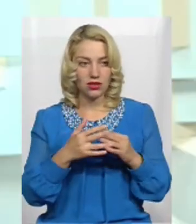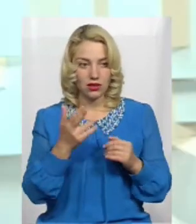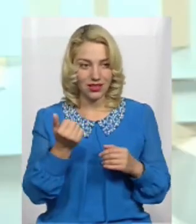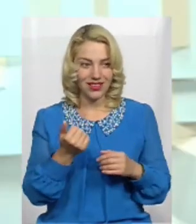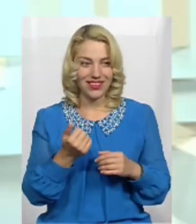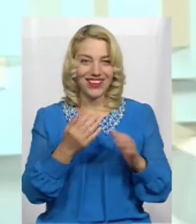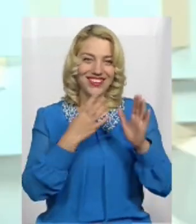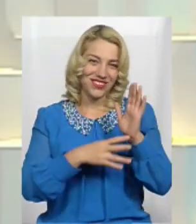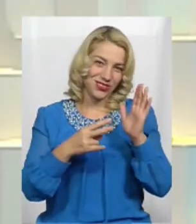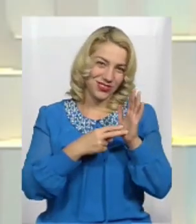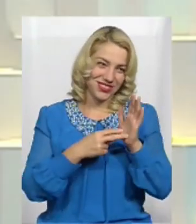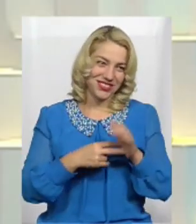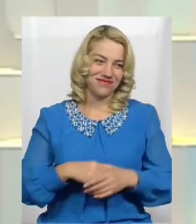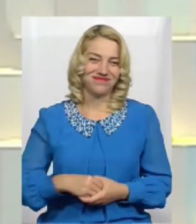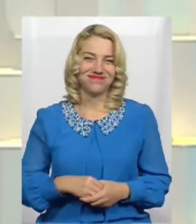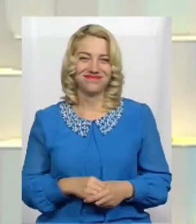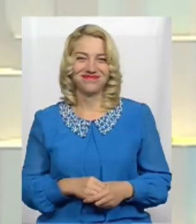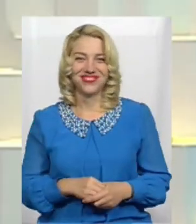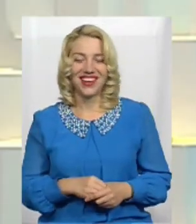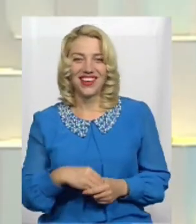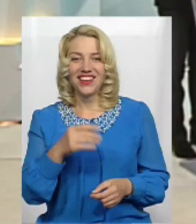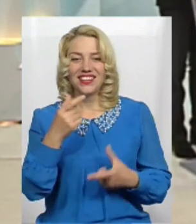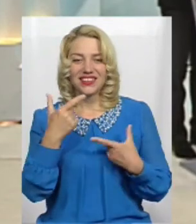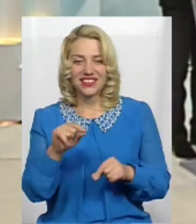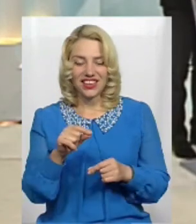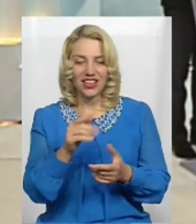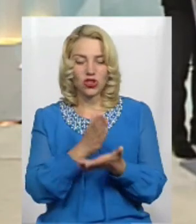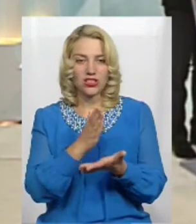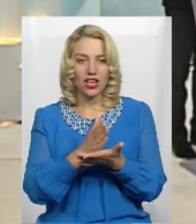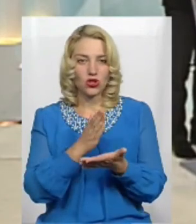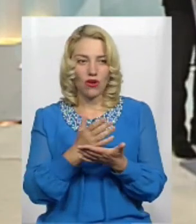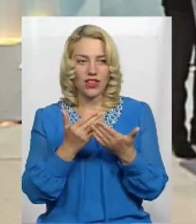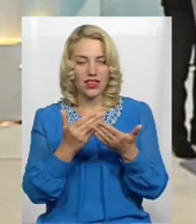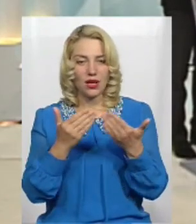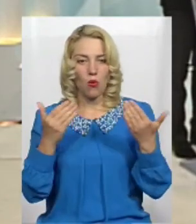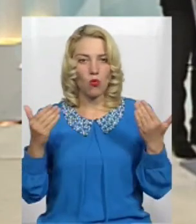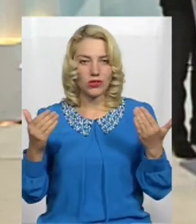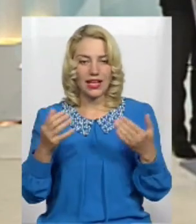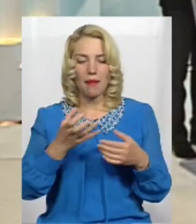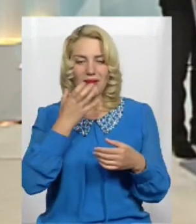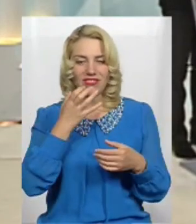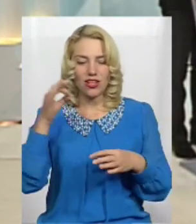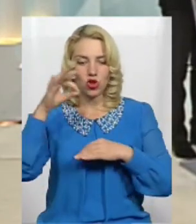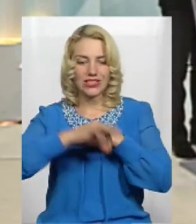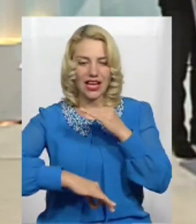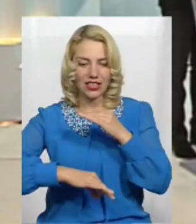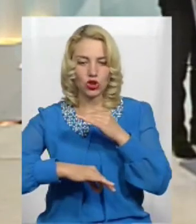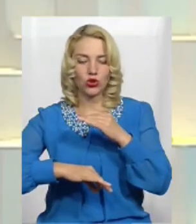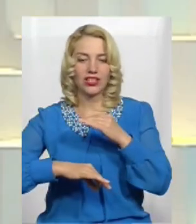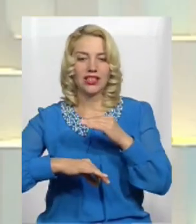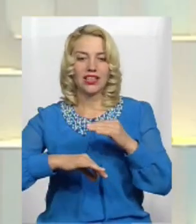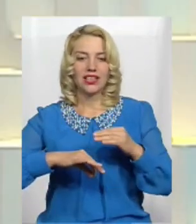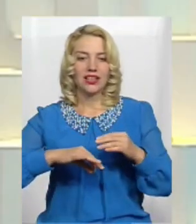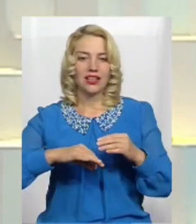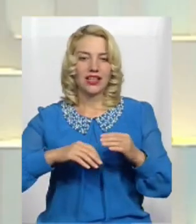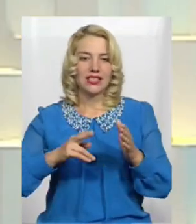Менше. 97. Де розташований музей Південно-Західної залізниці у Деражні?